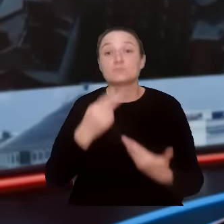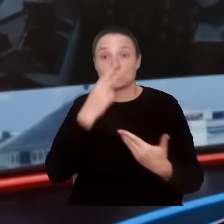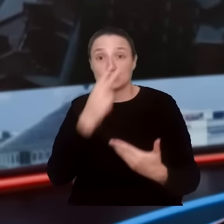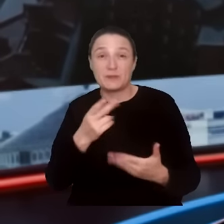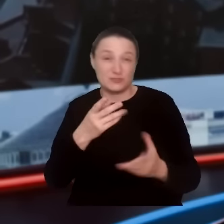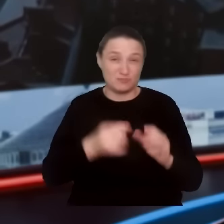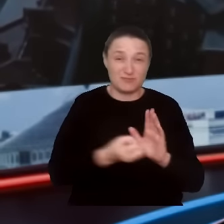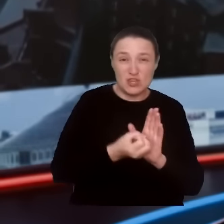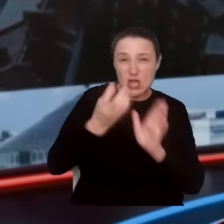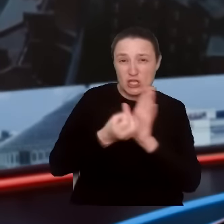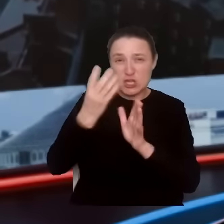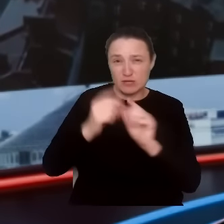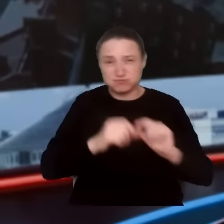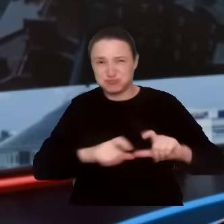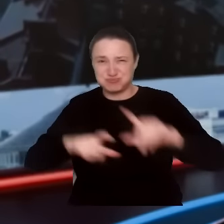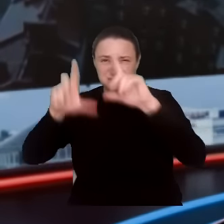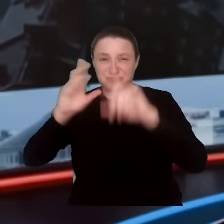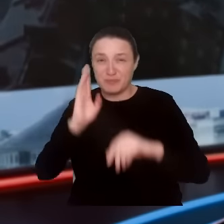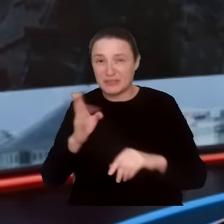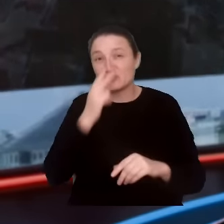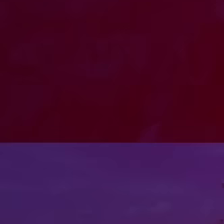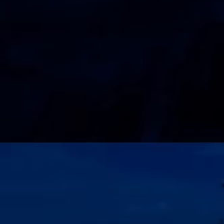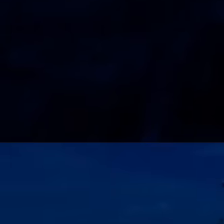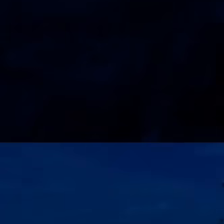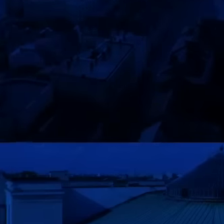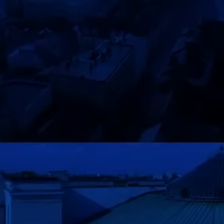powiemy w Ekspresie Plus. Rafał Patryk, mimo drożyzny, ruszamy.